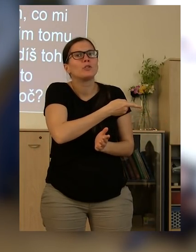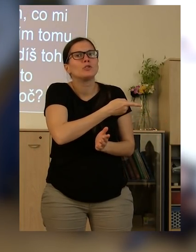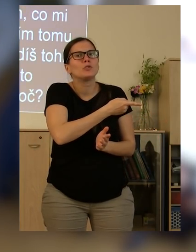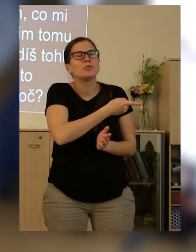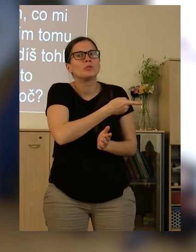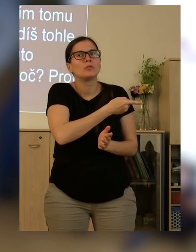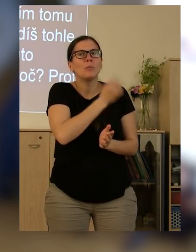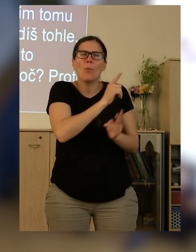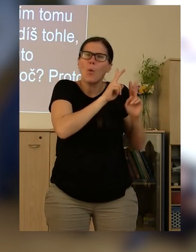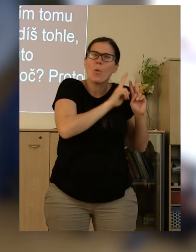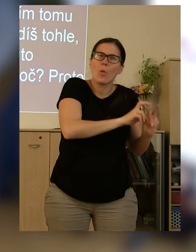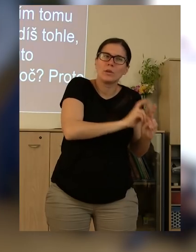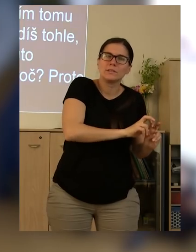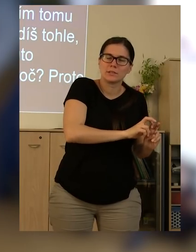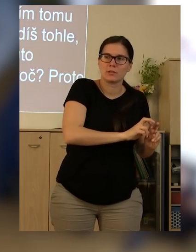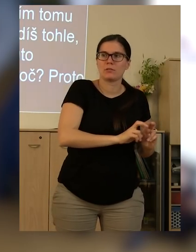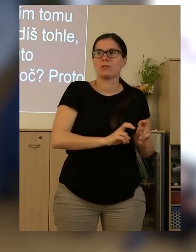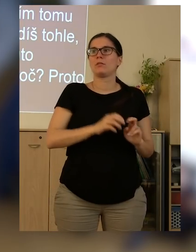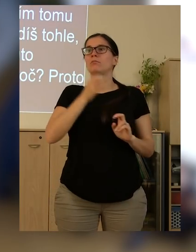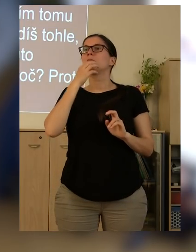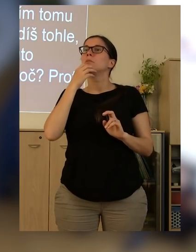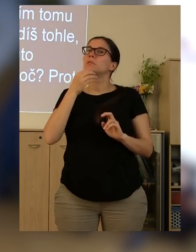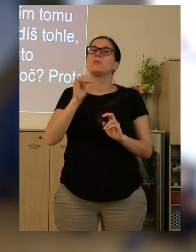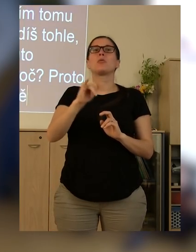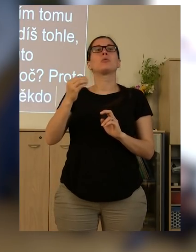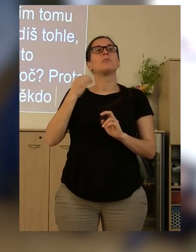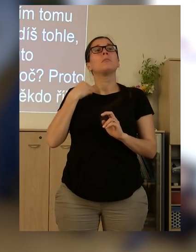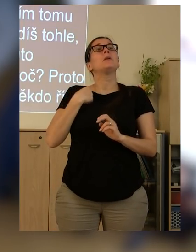Proto se ptám, proč. Když mi někdo říká, moje úmysly jsou čistý,